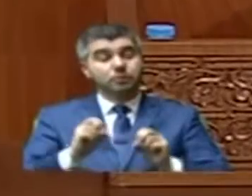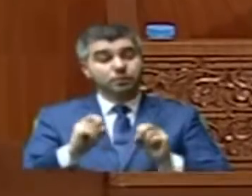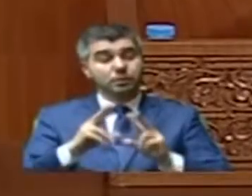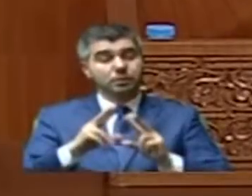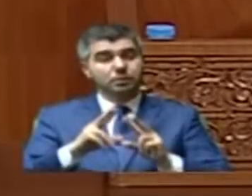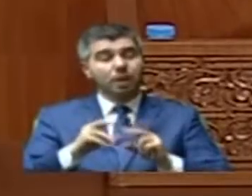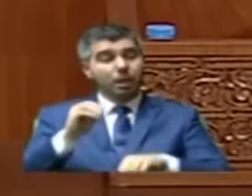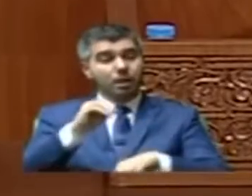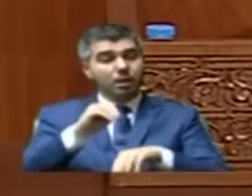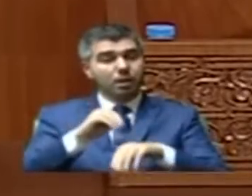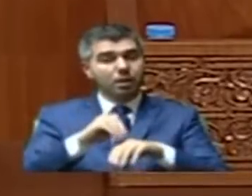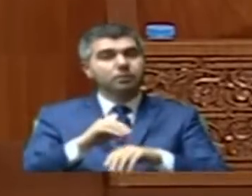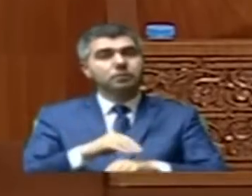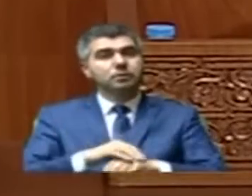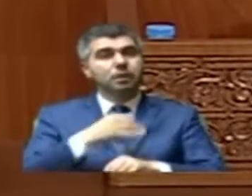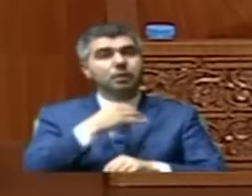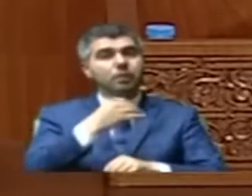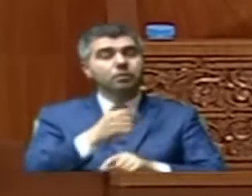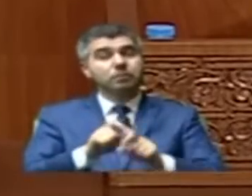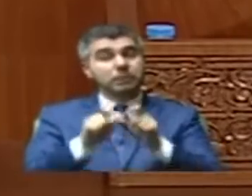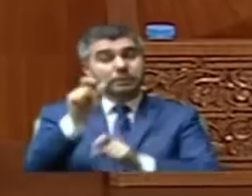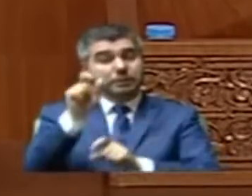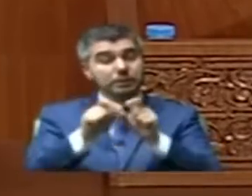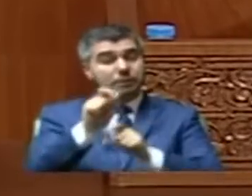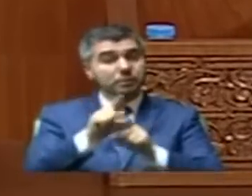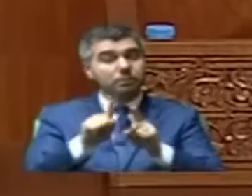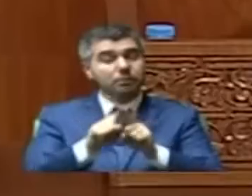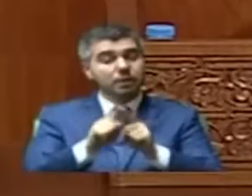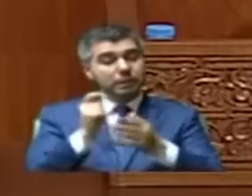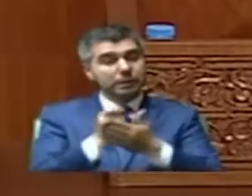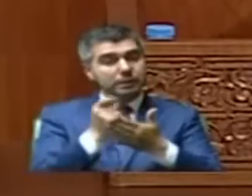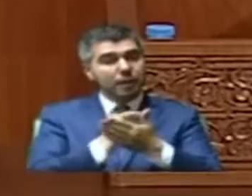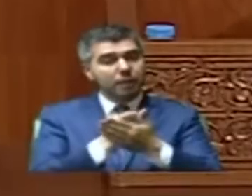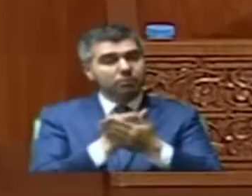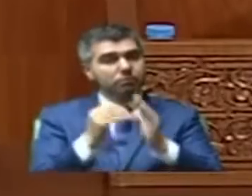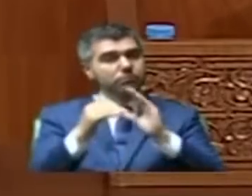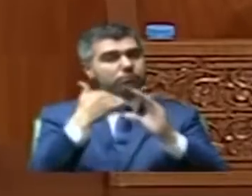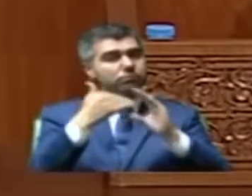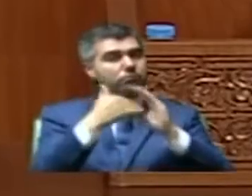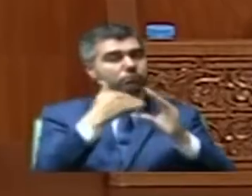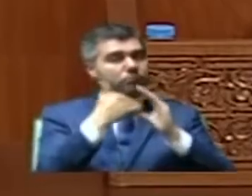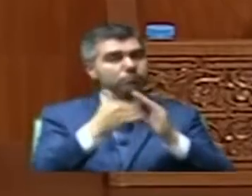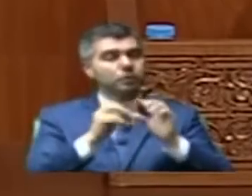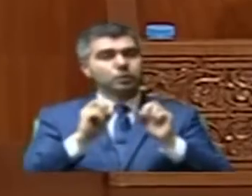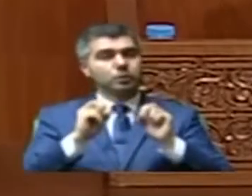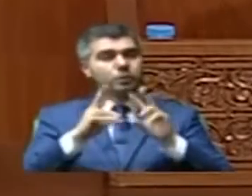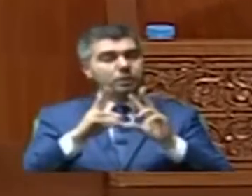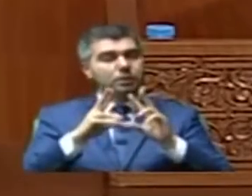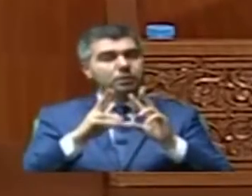مره اخرى اليح باش التدخلات اللي يمكن تقدم كتابه او الملاحظات او